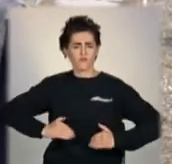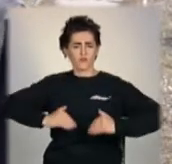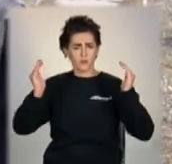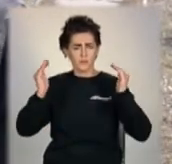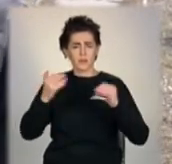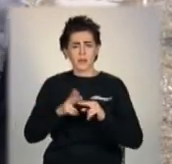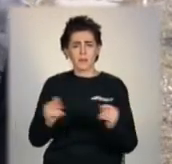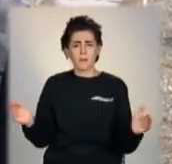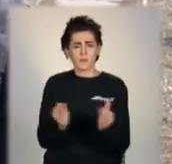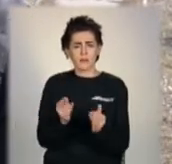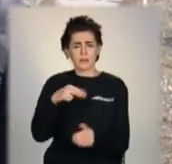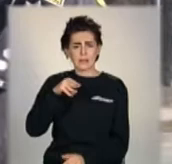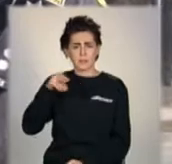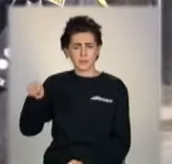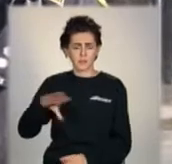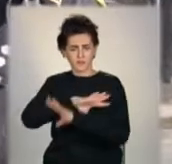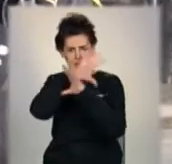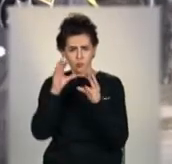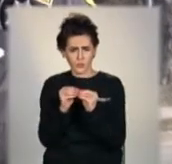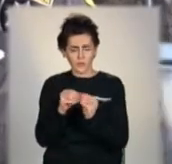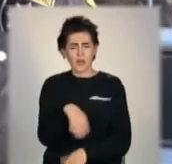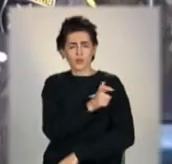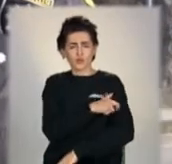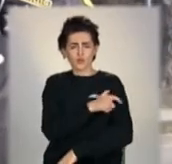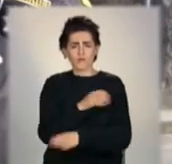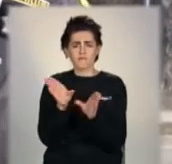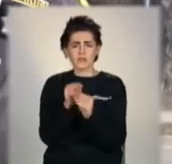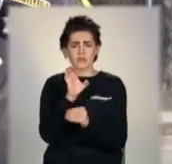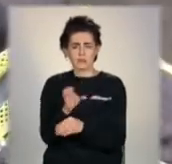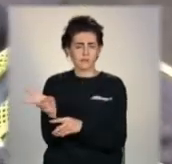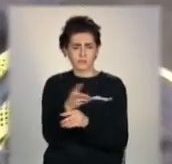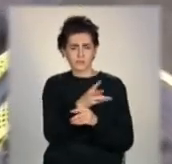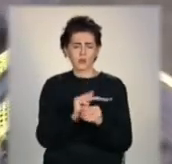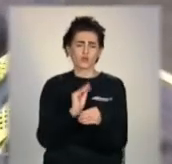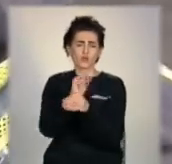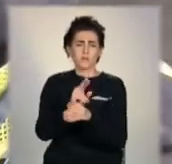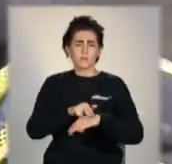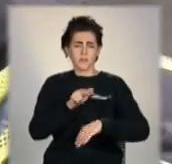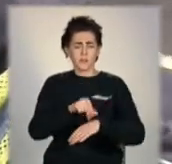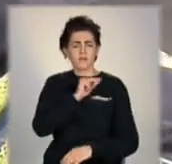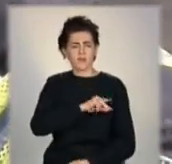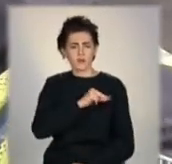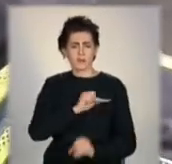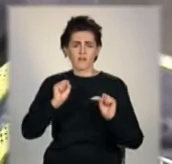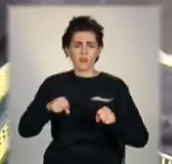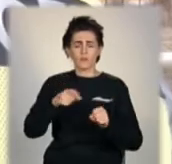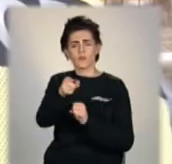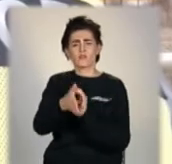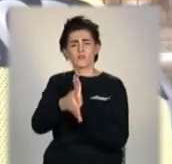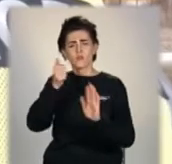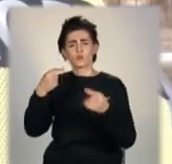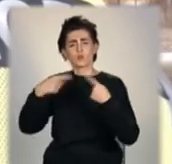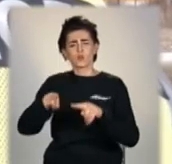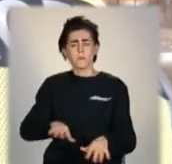зменшення кількості ДТП загалом. Чергування з радаром для патрульних – додаткова робота, бо у будь-який момент їх можуть викликати в